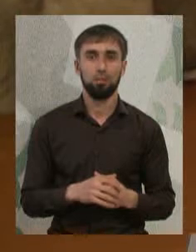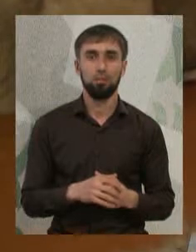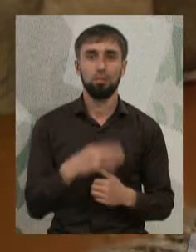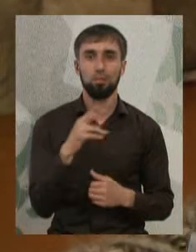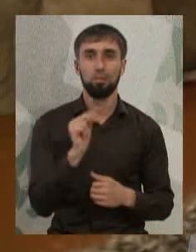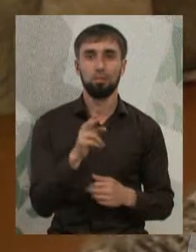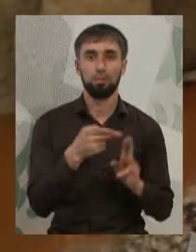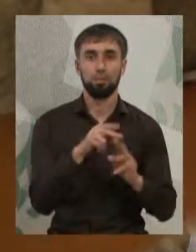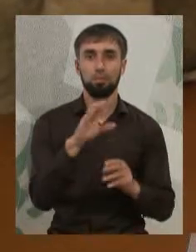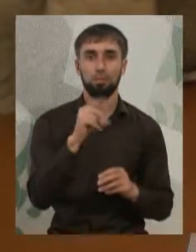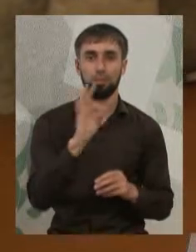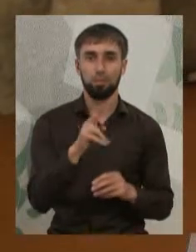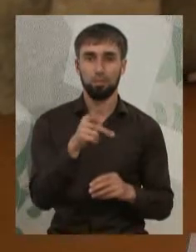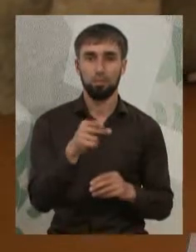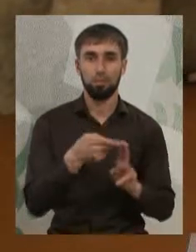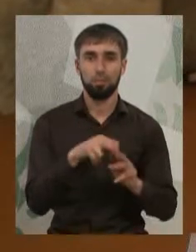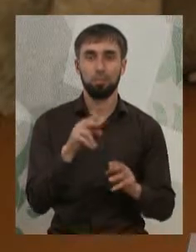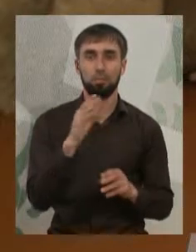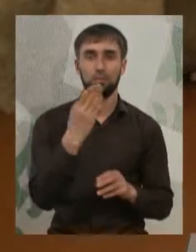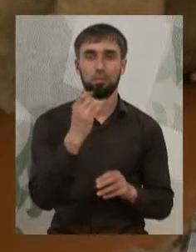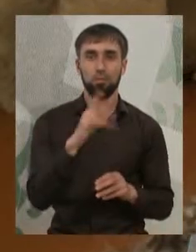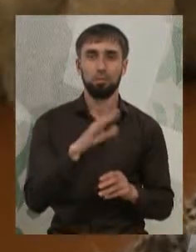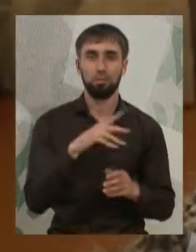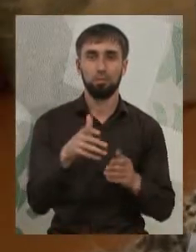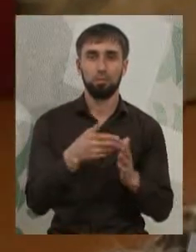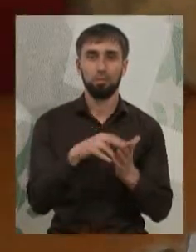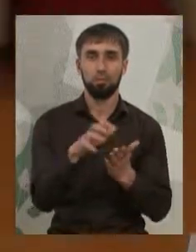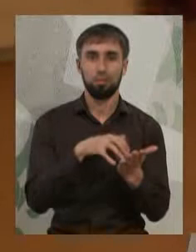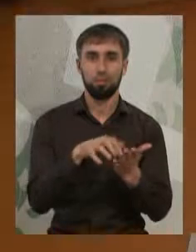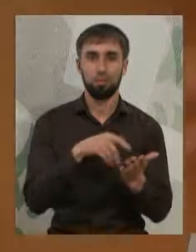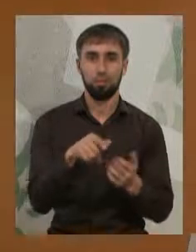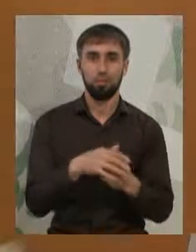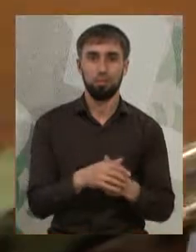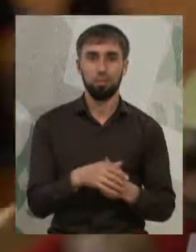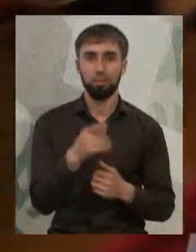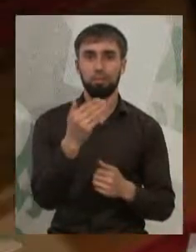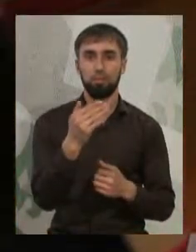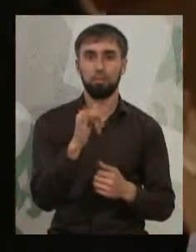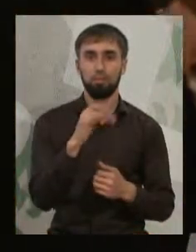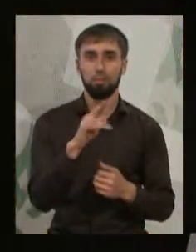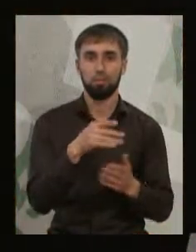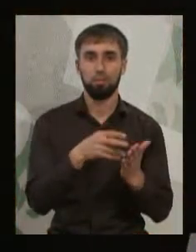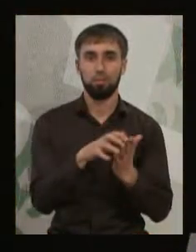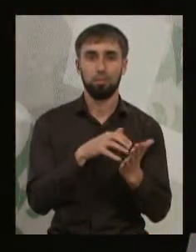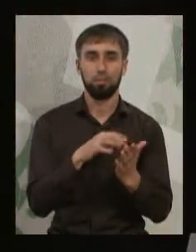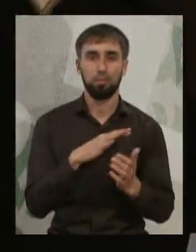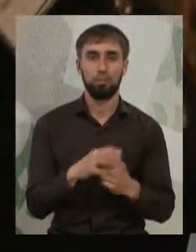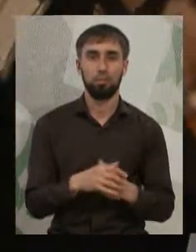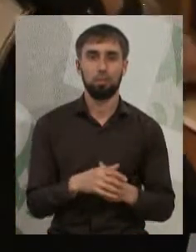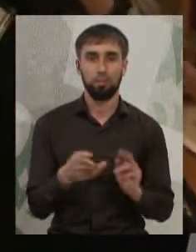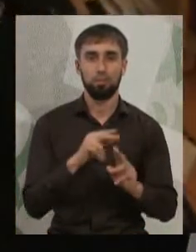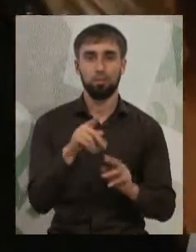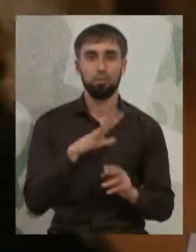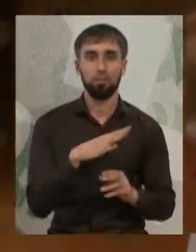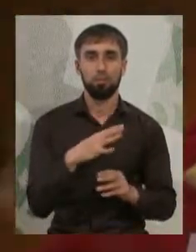ткацкий станок, а около там вот стоите вот эти вот шерсть чесали. Вот, с этими иголками, вот. Это вообще было здорово.